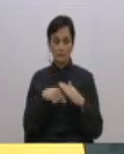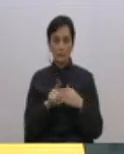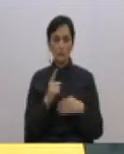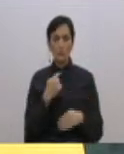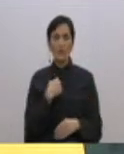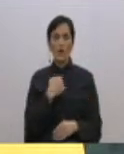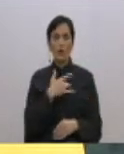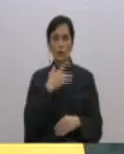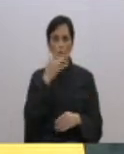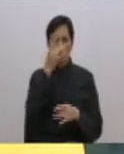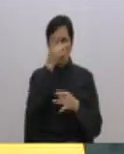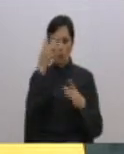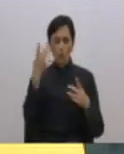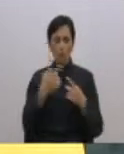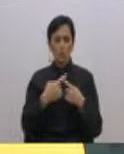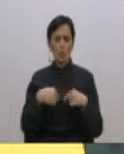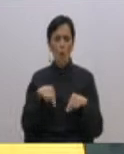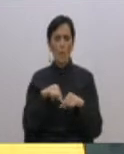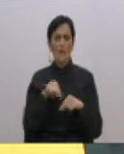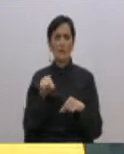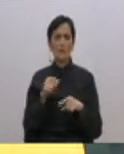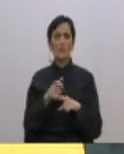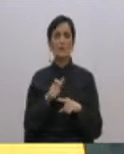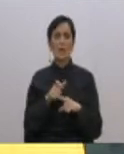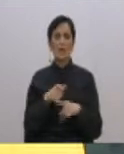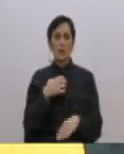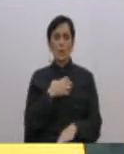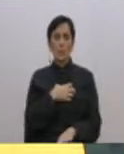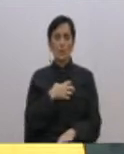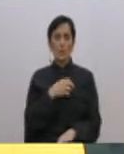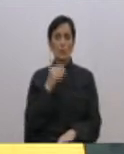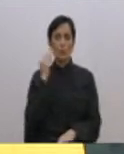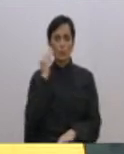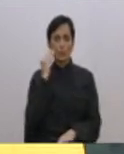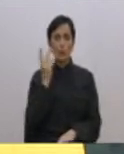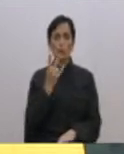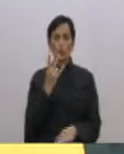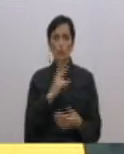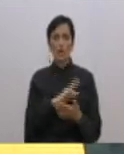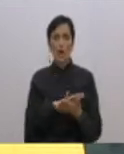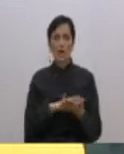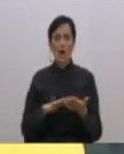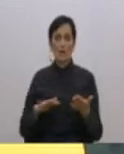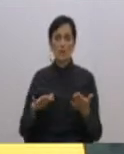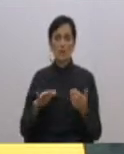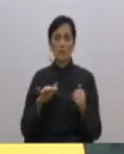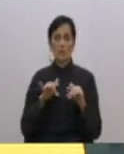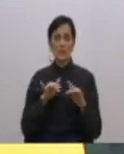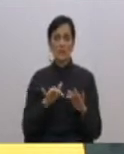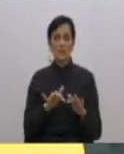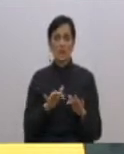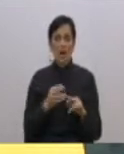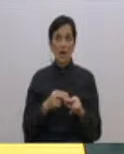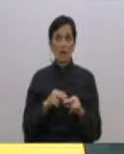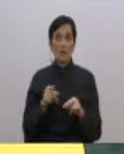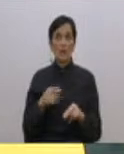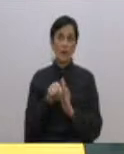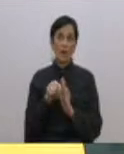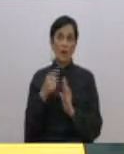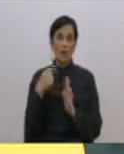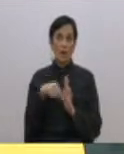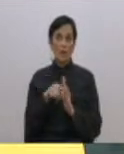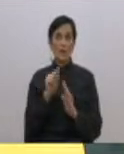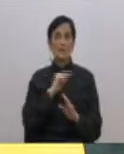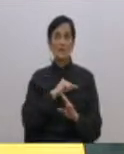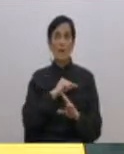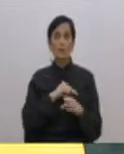გულისხმობ კულტურის კომიტეტს, ძალიან მნიშვნელოვნად მიგვაჩნდა, რომ უნდა გაგრძელებულიყო ეს საქმე და ჩვენი ჩართულობა